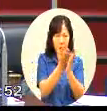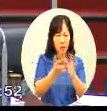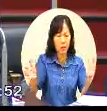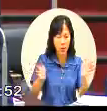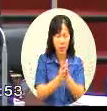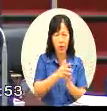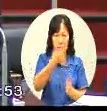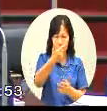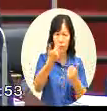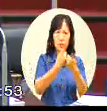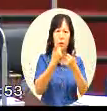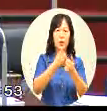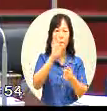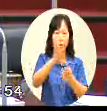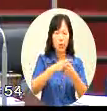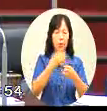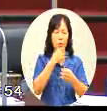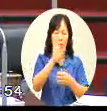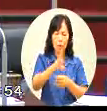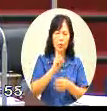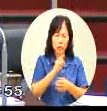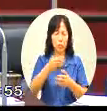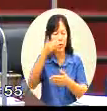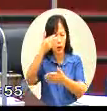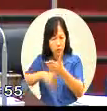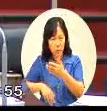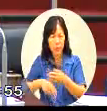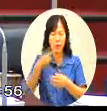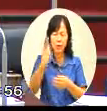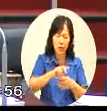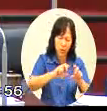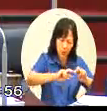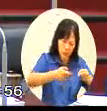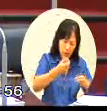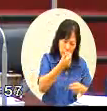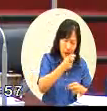有主张这个减缓的，也有主张微调的了哈。不过，